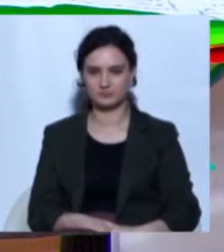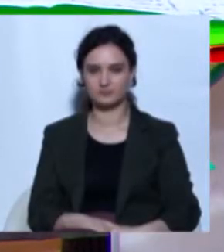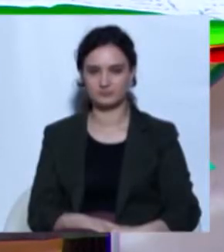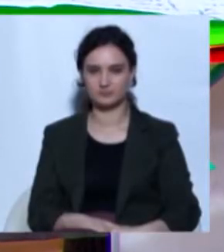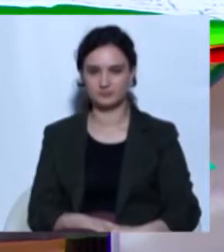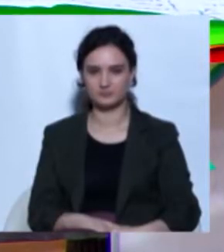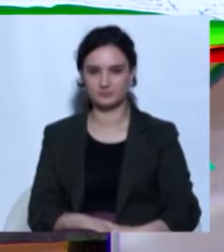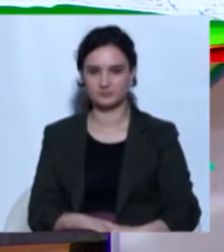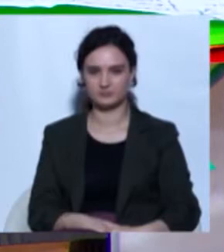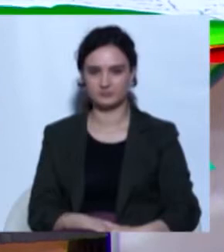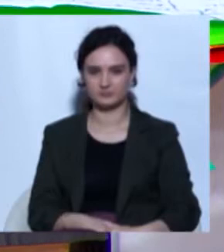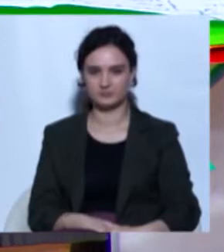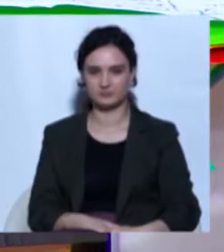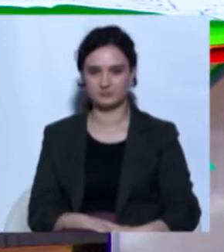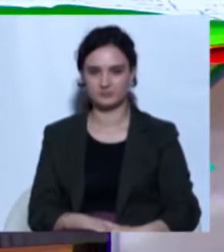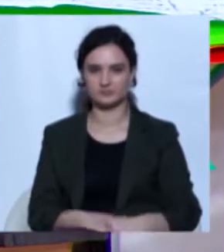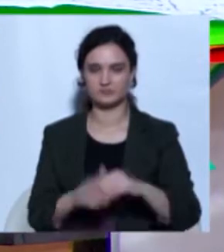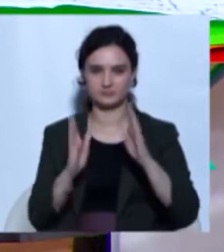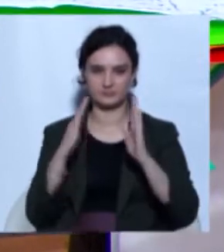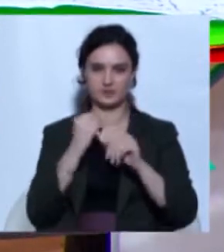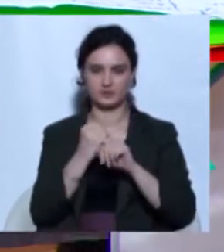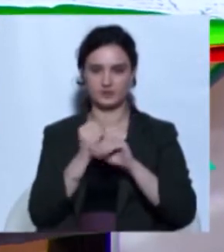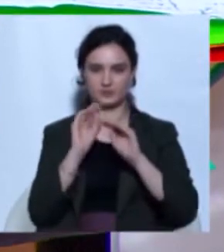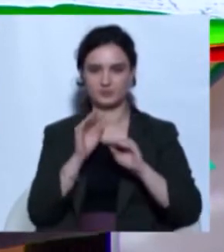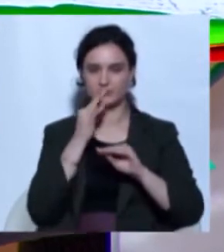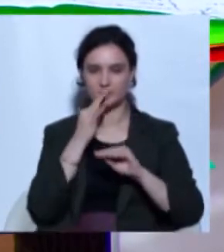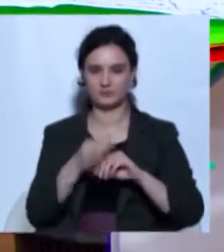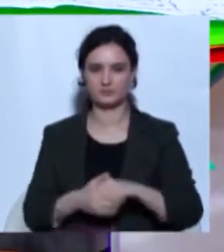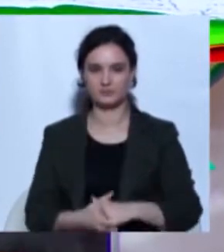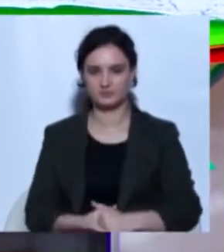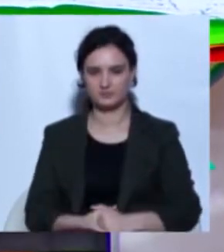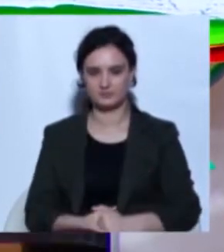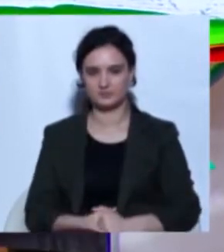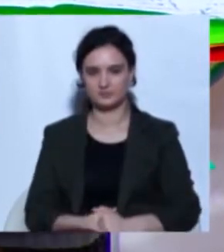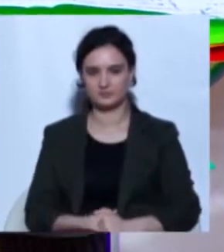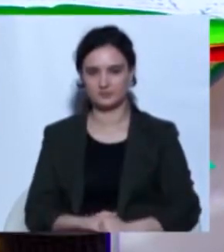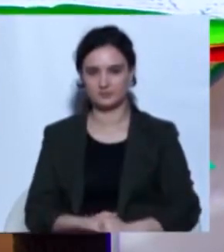ესე თუ სწორად შეგვიძლია, შეგვიძლია ესეც დავდოთ აქ. და კიდევ